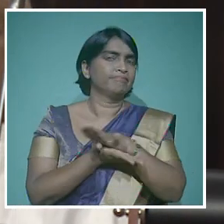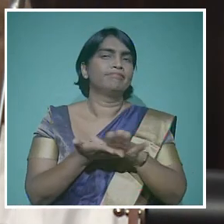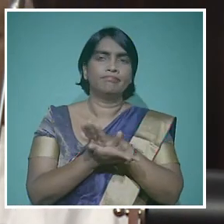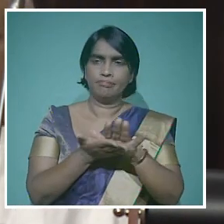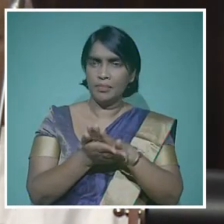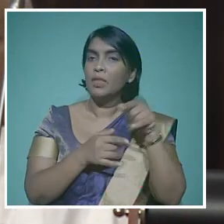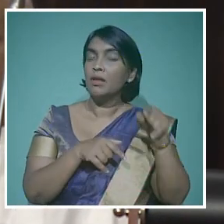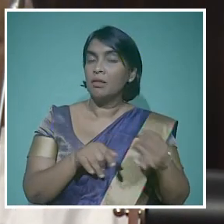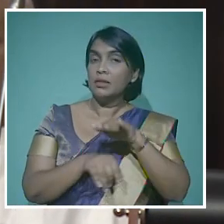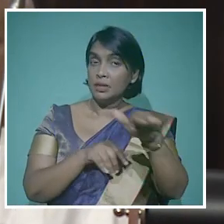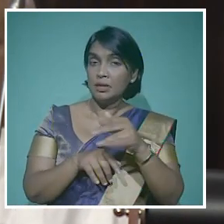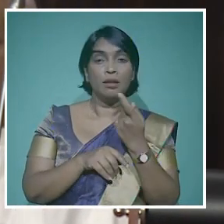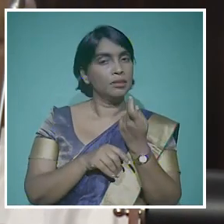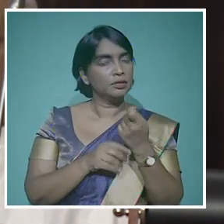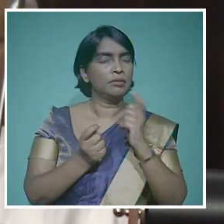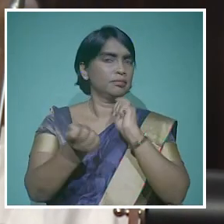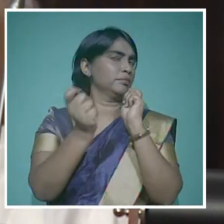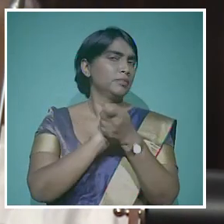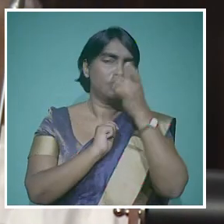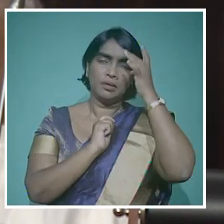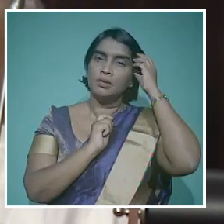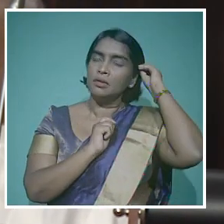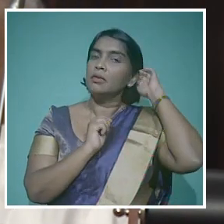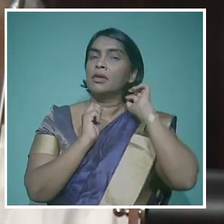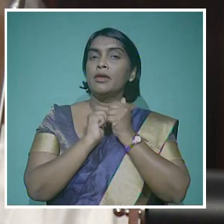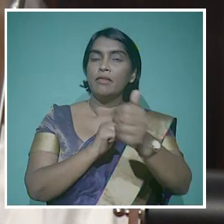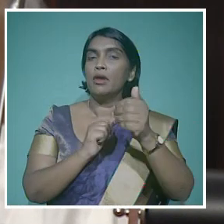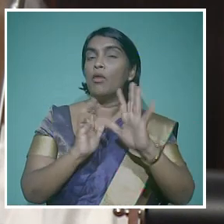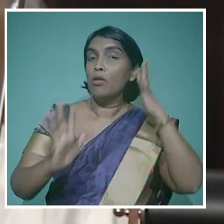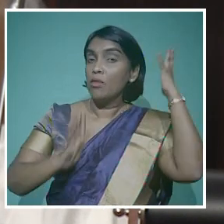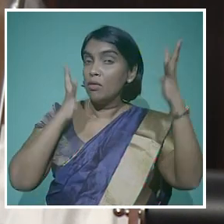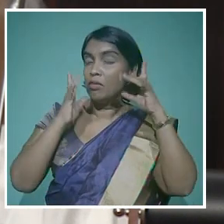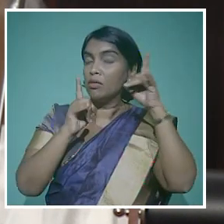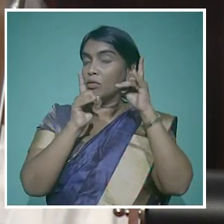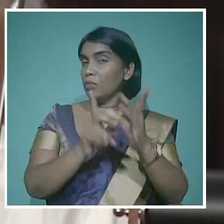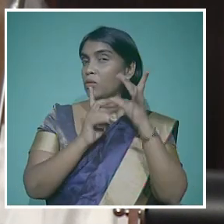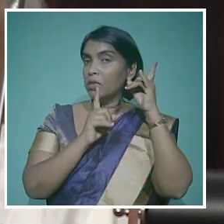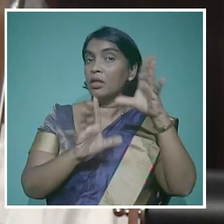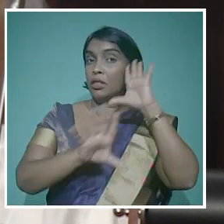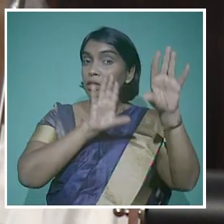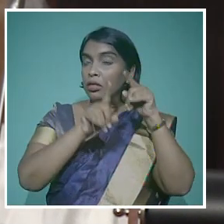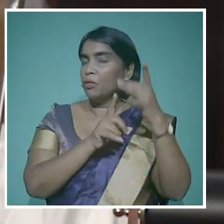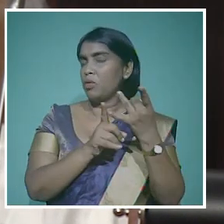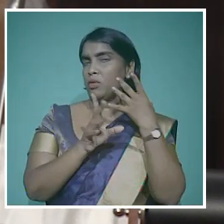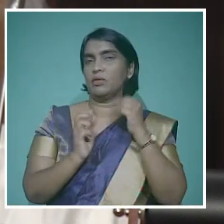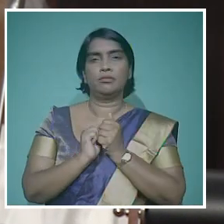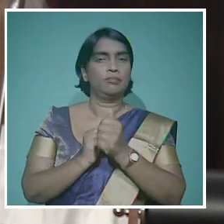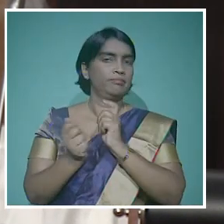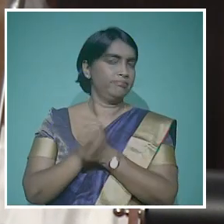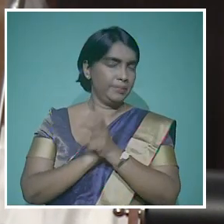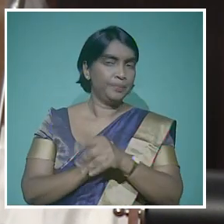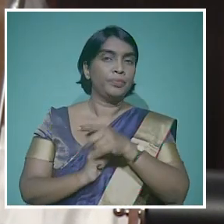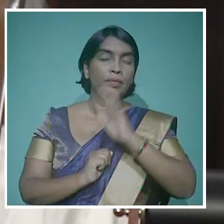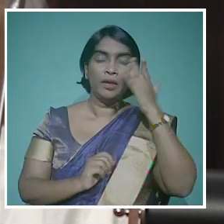අප මේ සමාජ ආර්ථික පරිවර්තනය සිදු කළ යුත්තේ ගෝලීය සංසිද්ධාන්ත සැලකිල්ලට ගනිමින්,